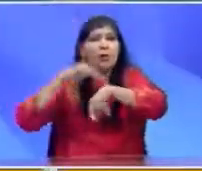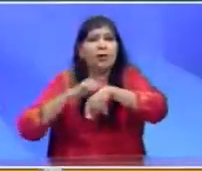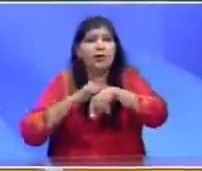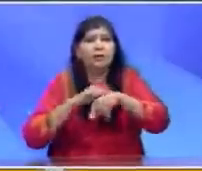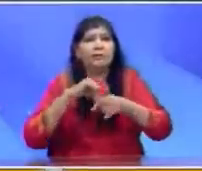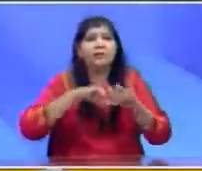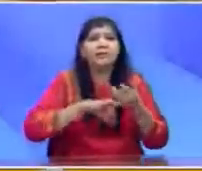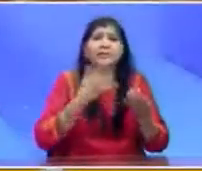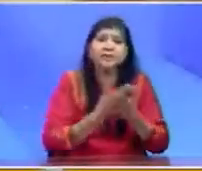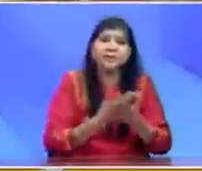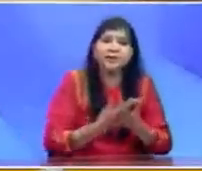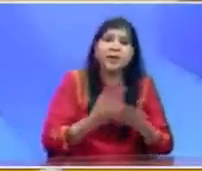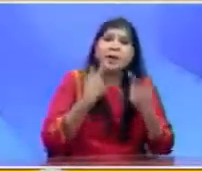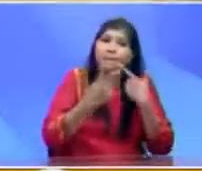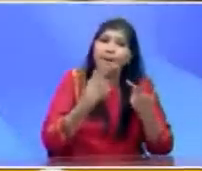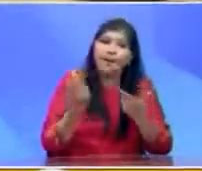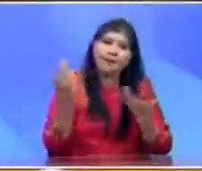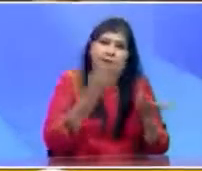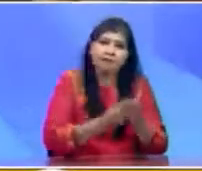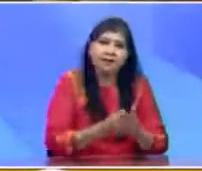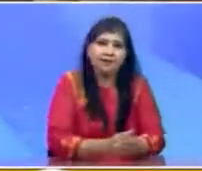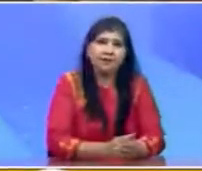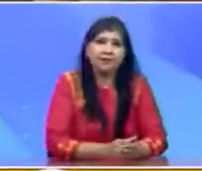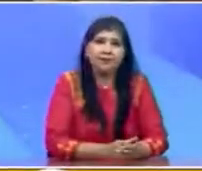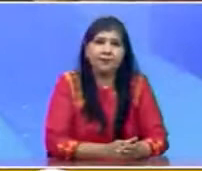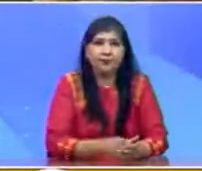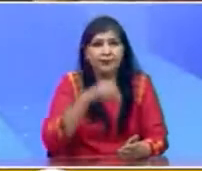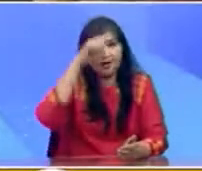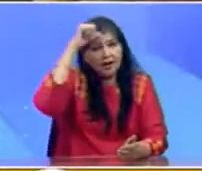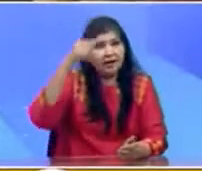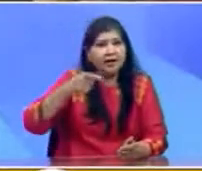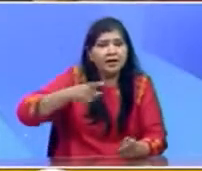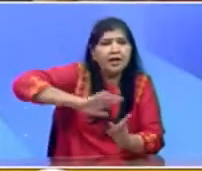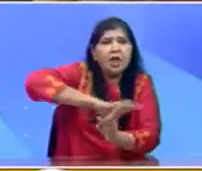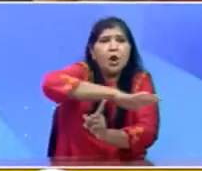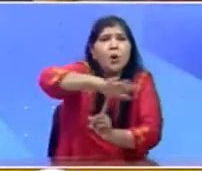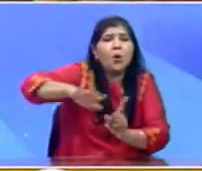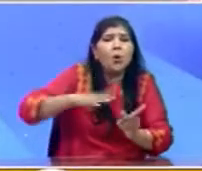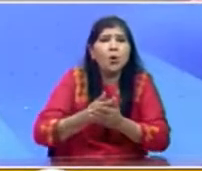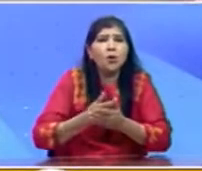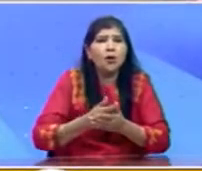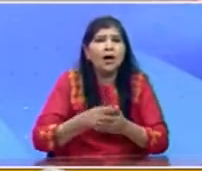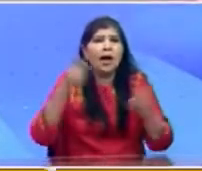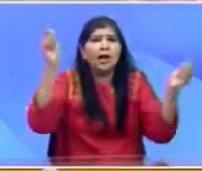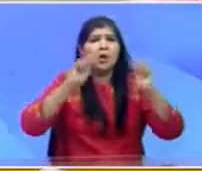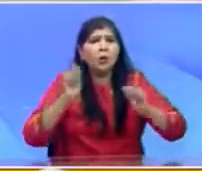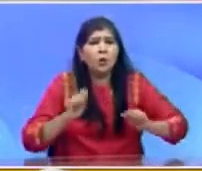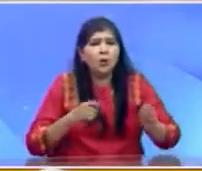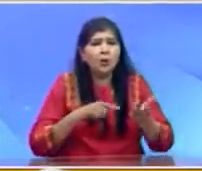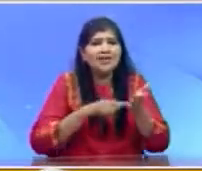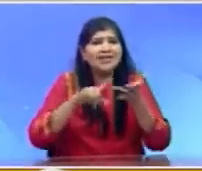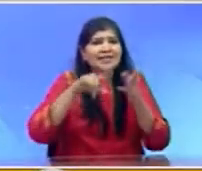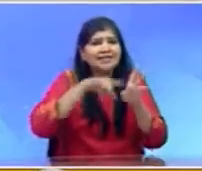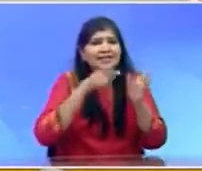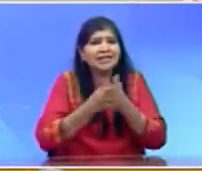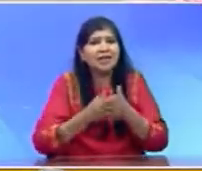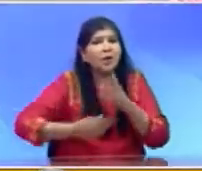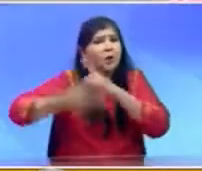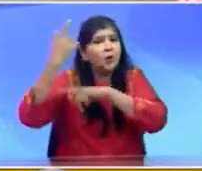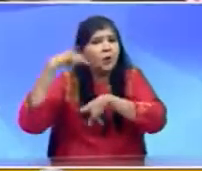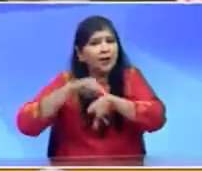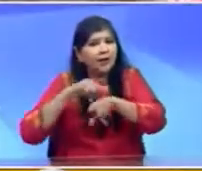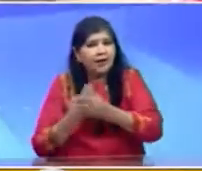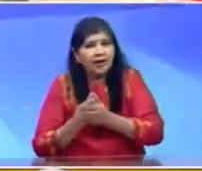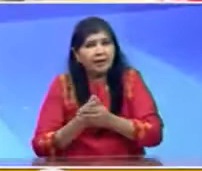पर चर्चा की थी। भारत के स्थानीय खिलौने परंपरा और प्रकृति दोनों